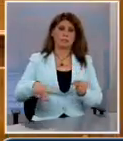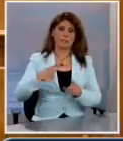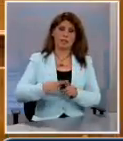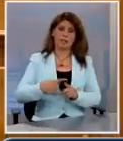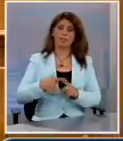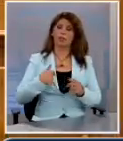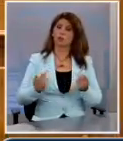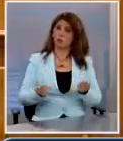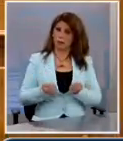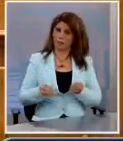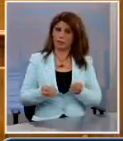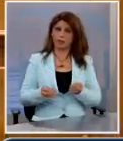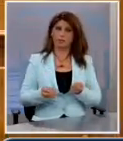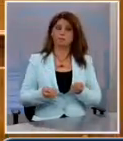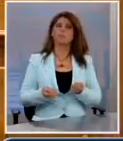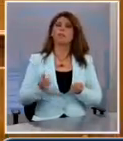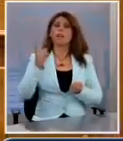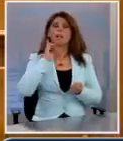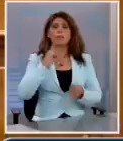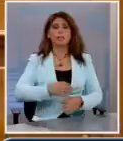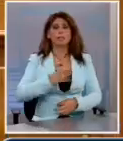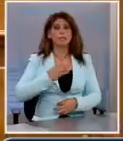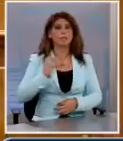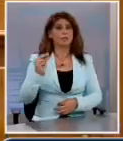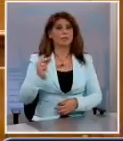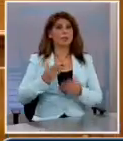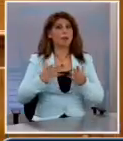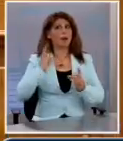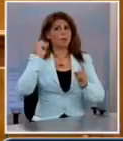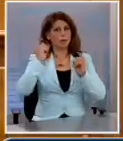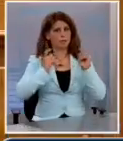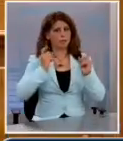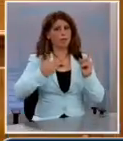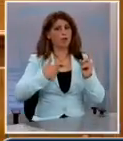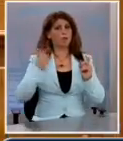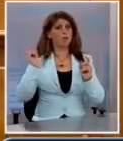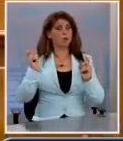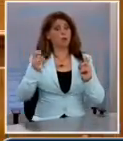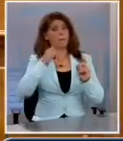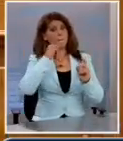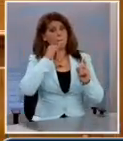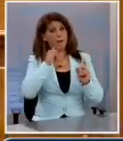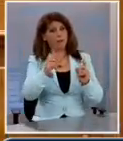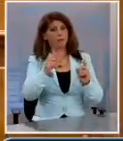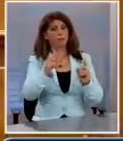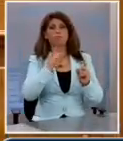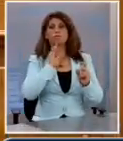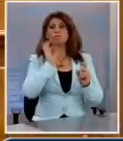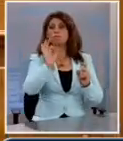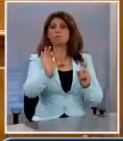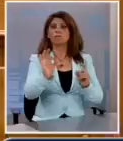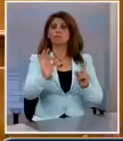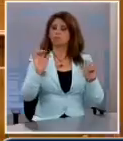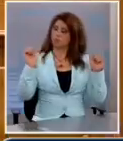Το έκανα, κυρίες και κύριοι βουλευτές, με μεγάλη περίσκεψη. Είμαι ένας πολιτικός ο οποίος πάντα επιδίωκα τη συνένεση